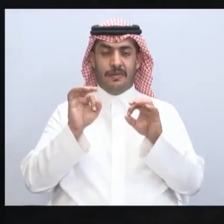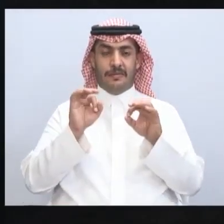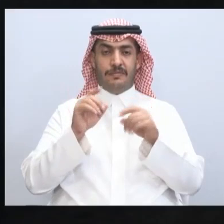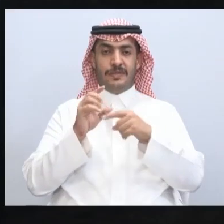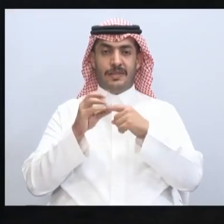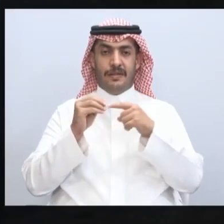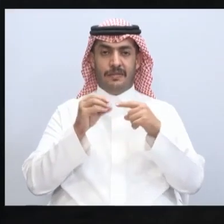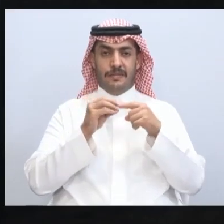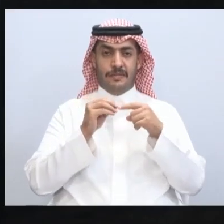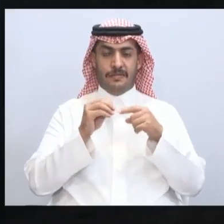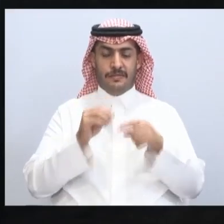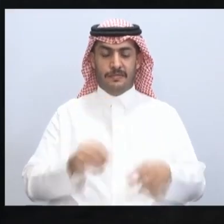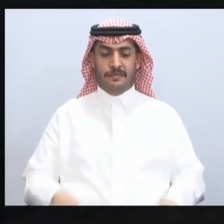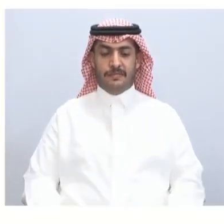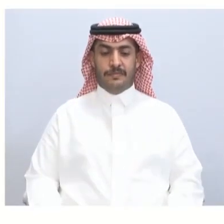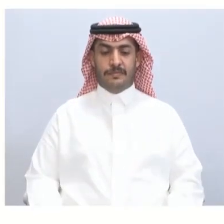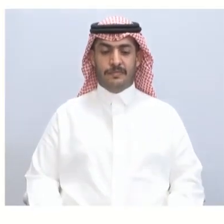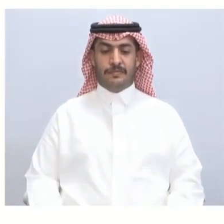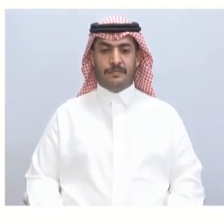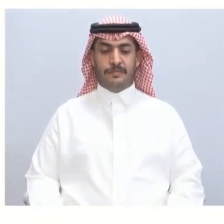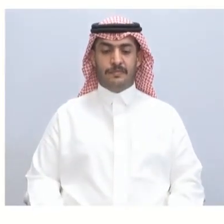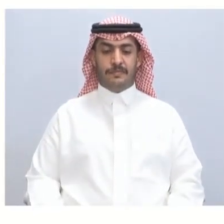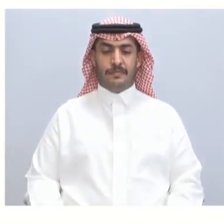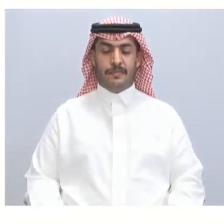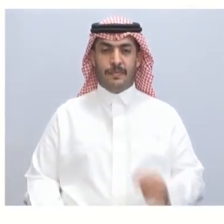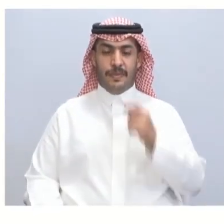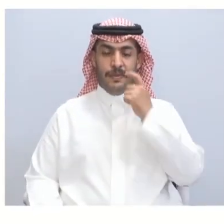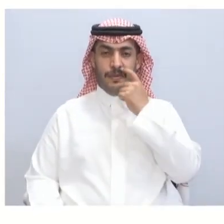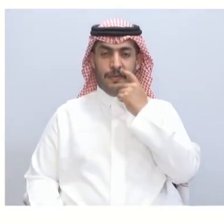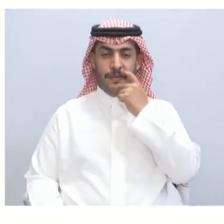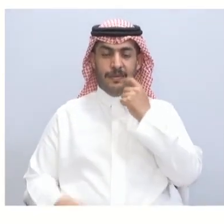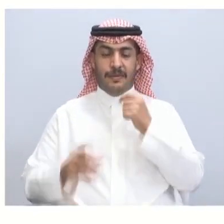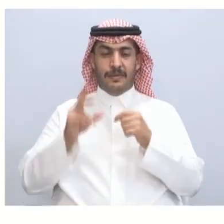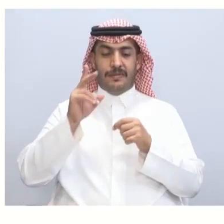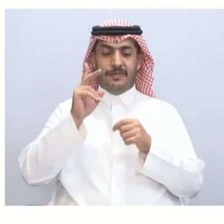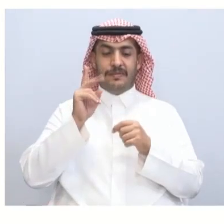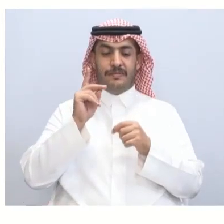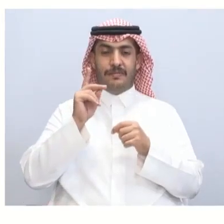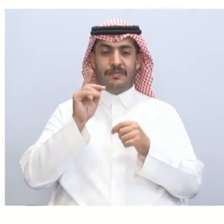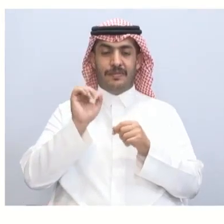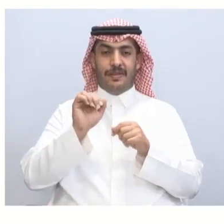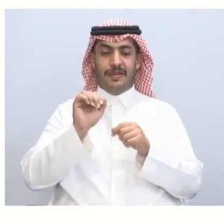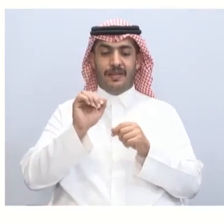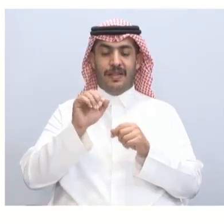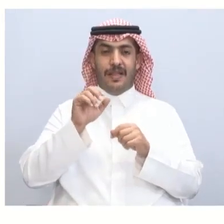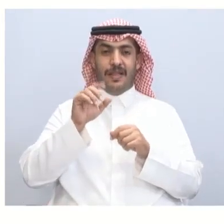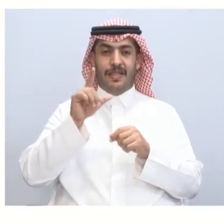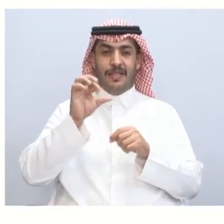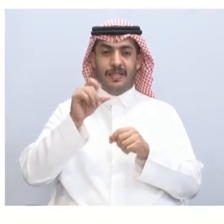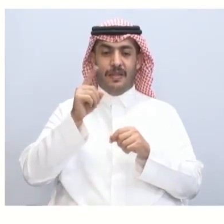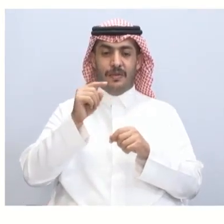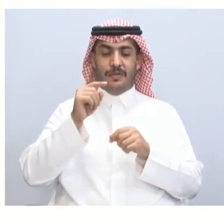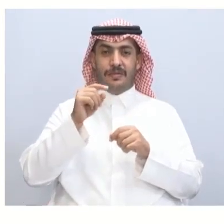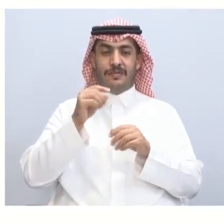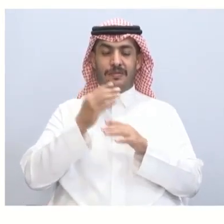سلبي بارك الله فيكم تعرفنا ايضا على صراع الدور ينتج